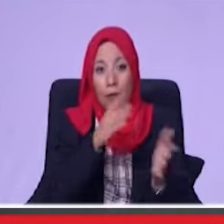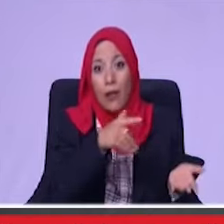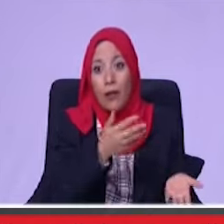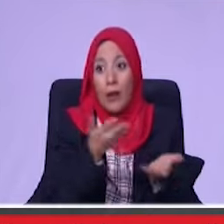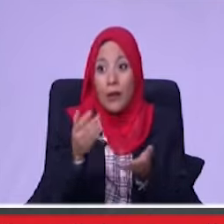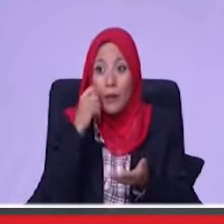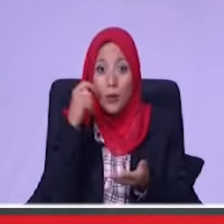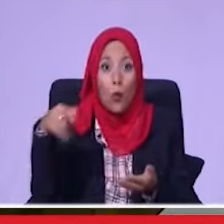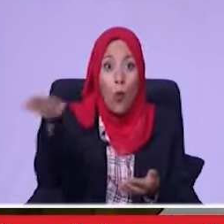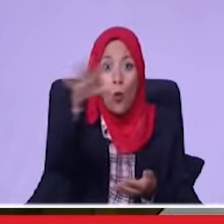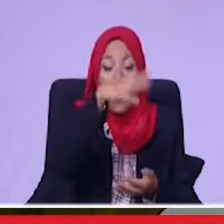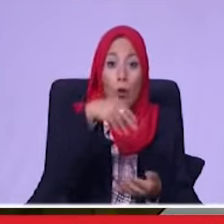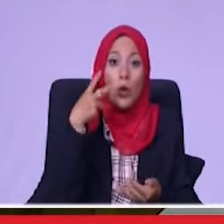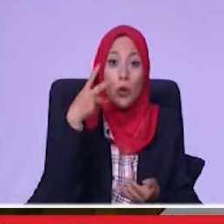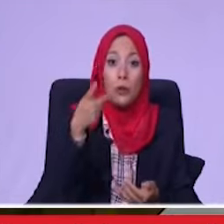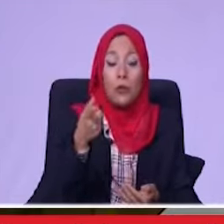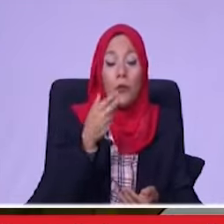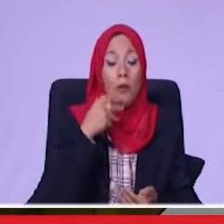للمشاهد يعني